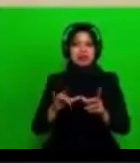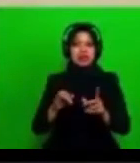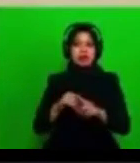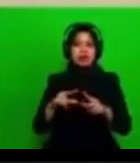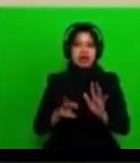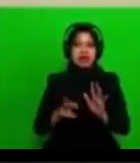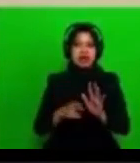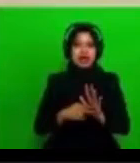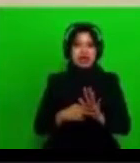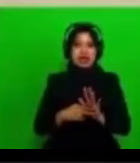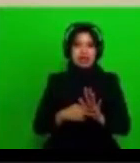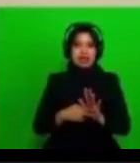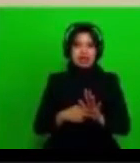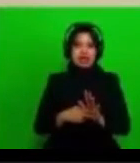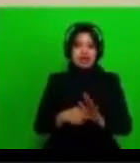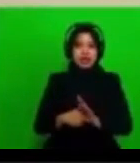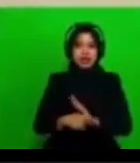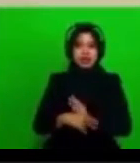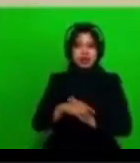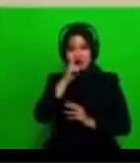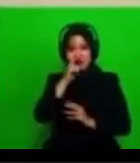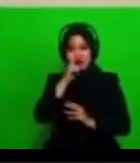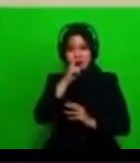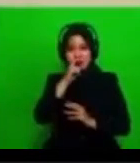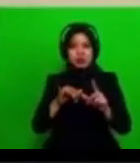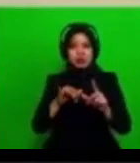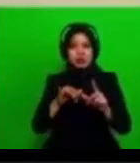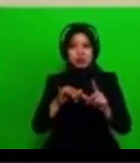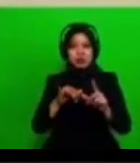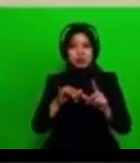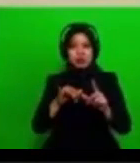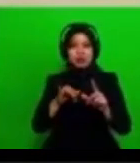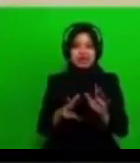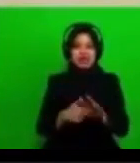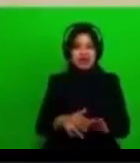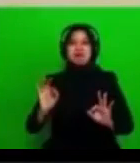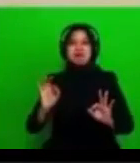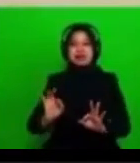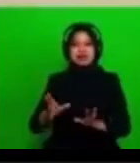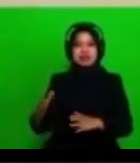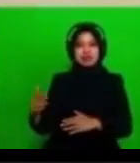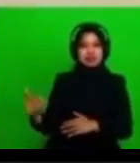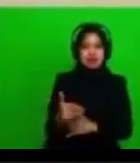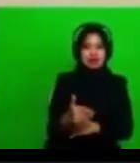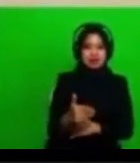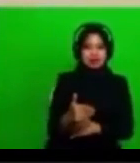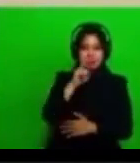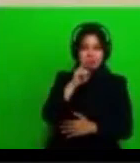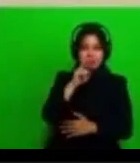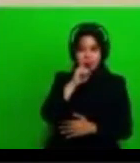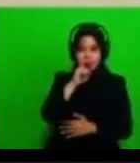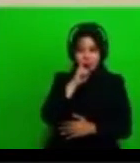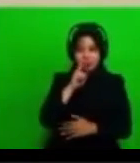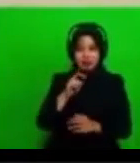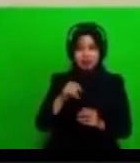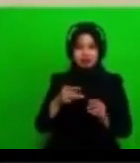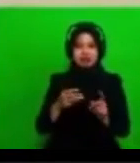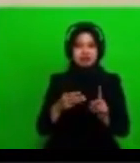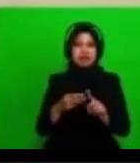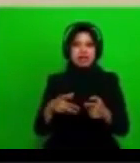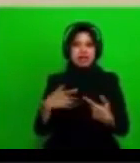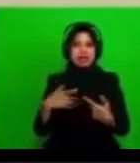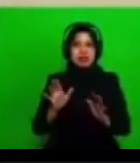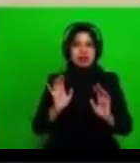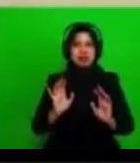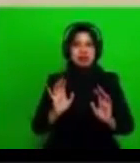lupa menyiapkan pantun. Pantun balasan Tawikan. Waduh, lupa sekali ya untuk pantun balasannya